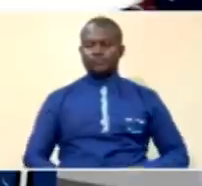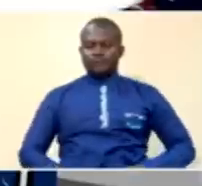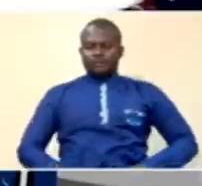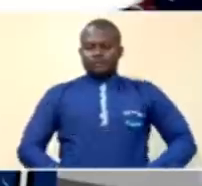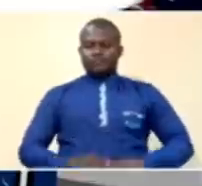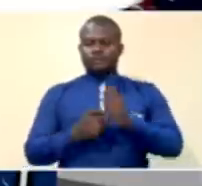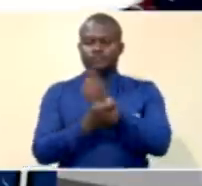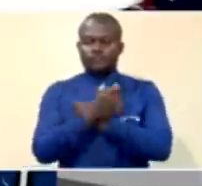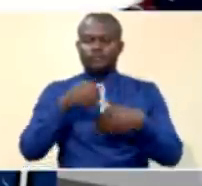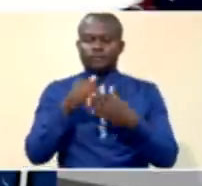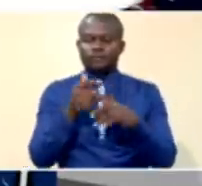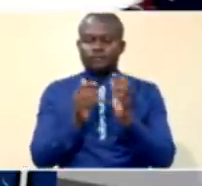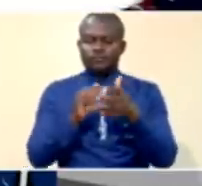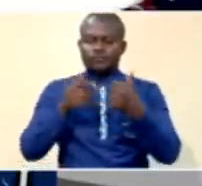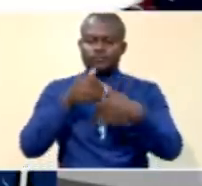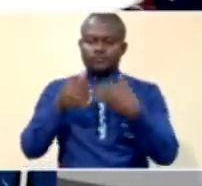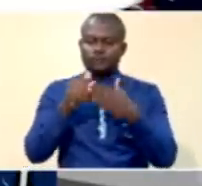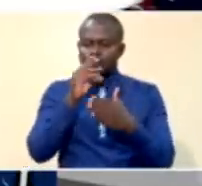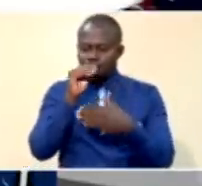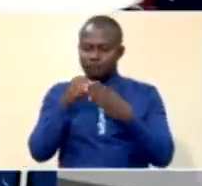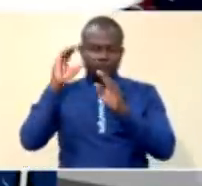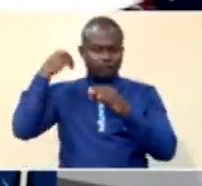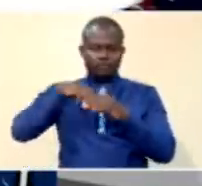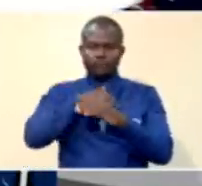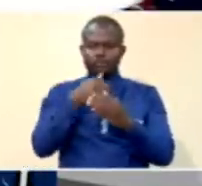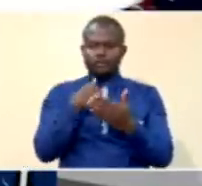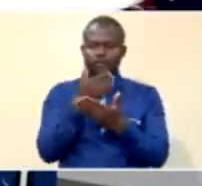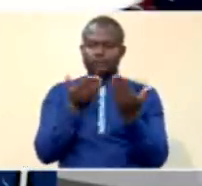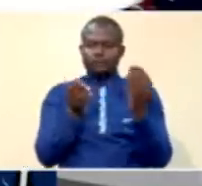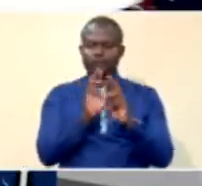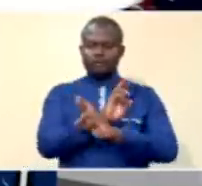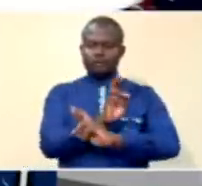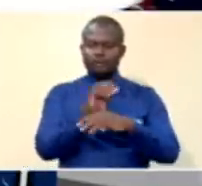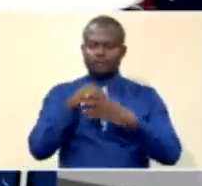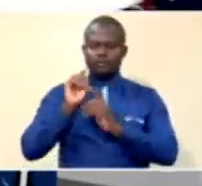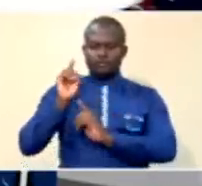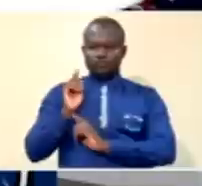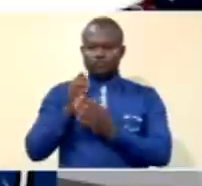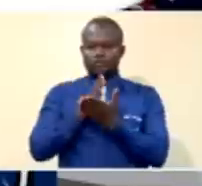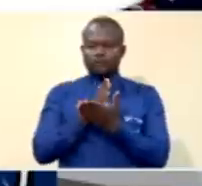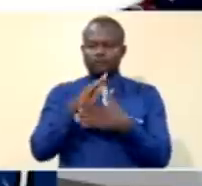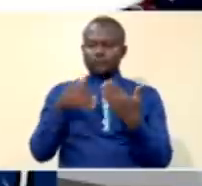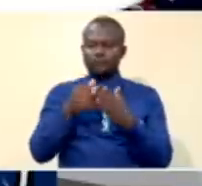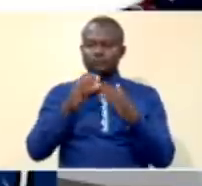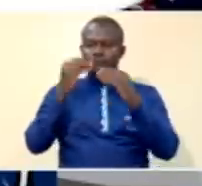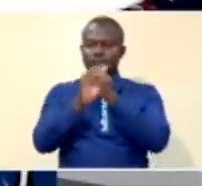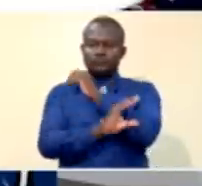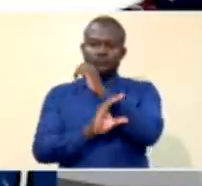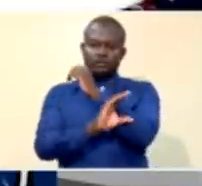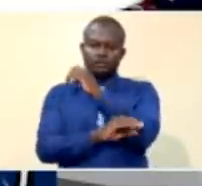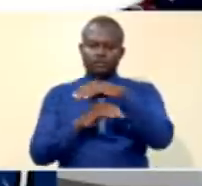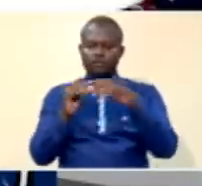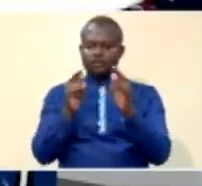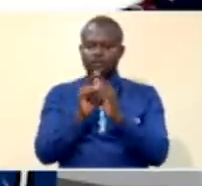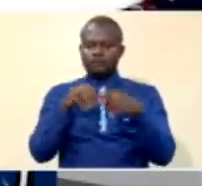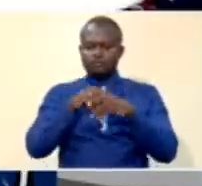Gloria duhindure ingingo ariko n'ubundi turacyavuga ku makuru afitanye isano n'umutekano nibyo abakuru b'ibihugu bigize